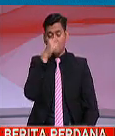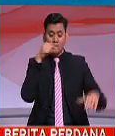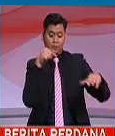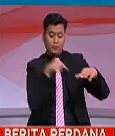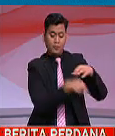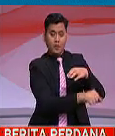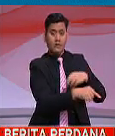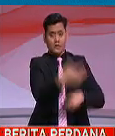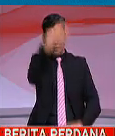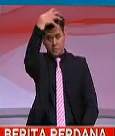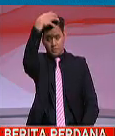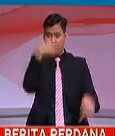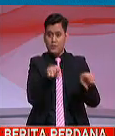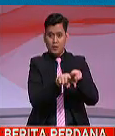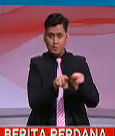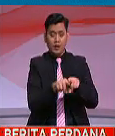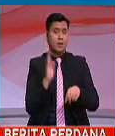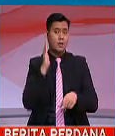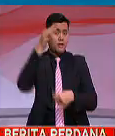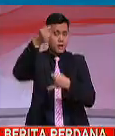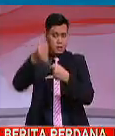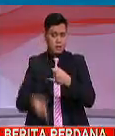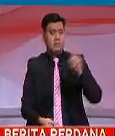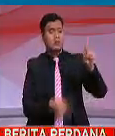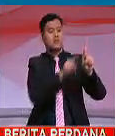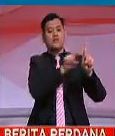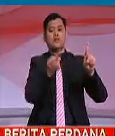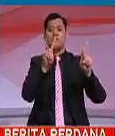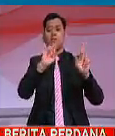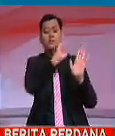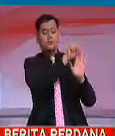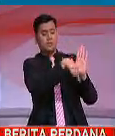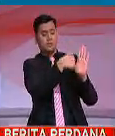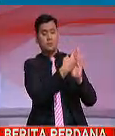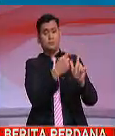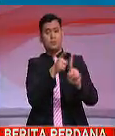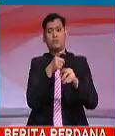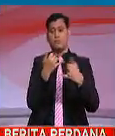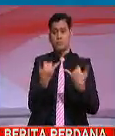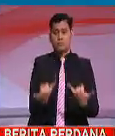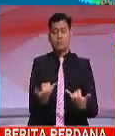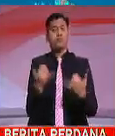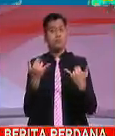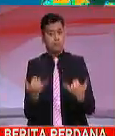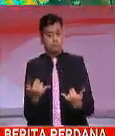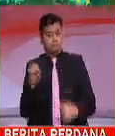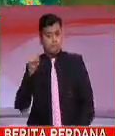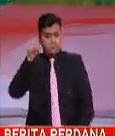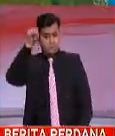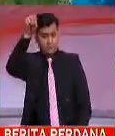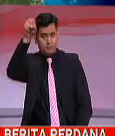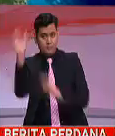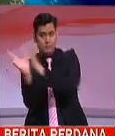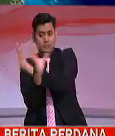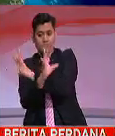negeri Selangor ini dijangkakan akan berakhir dalam tempoh 1 hingga 2 jam dari sekarang. Seterusnya, untuk negeri Sabah dan Sarawak pula, hujan